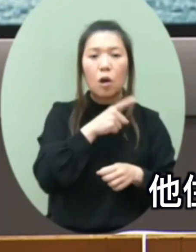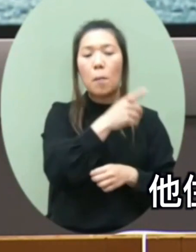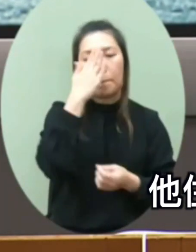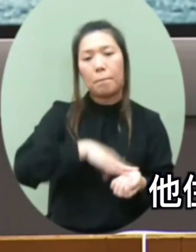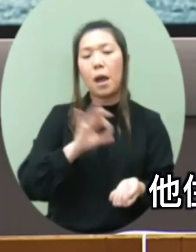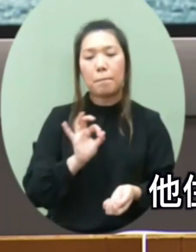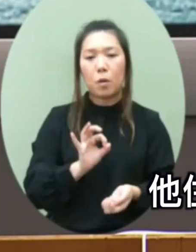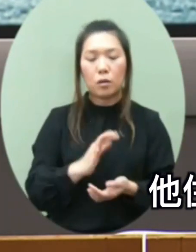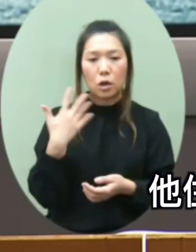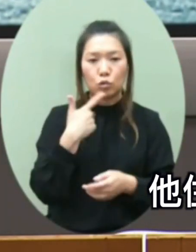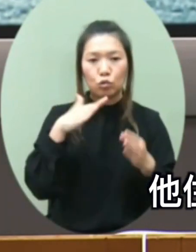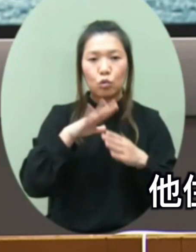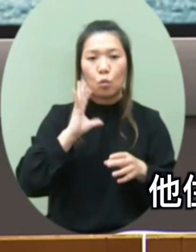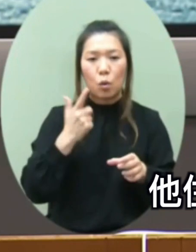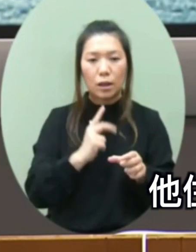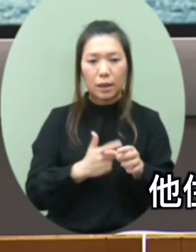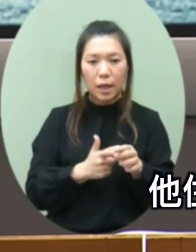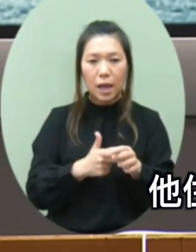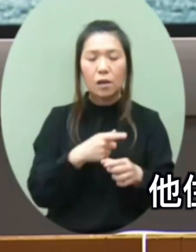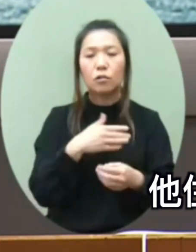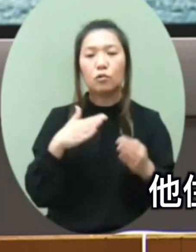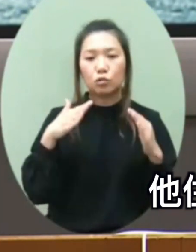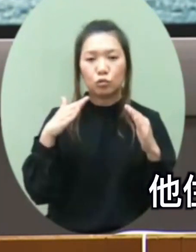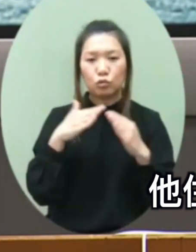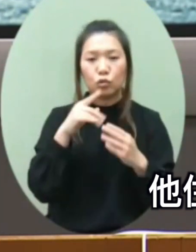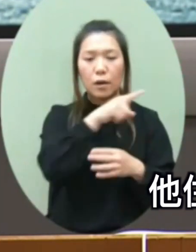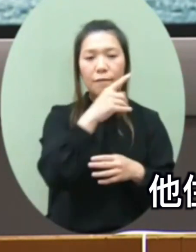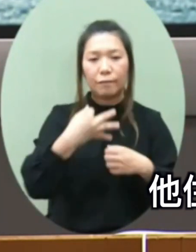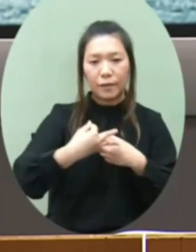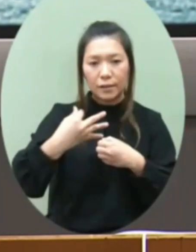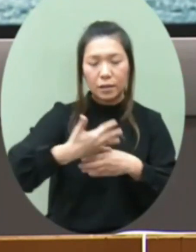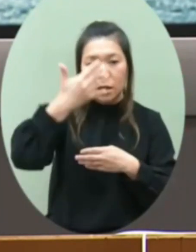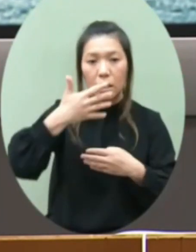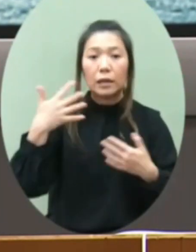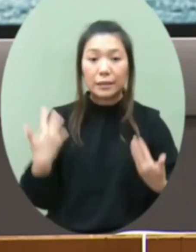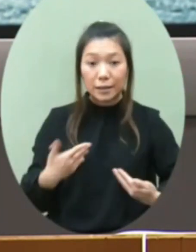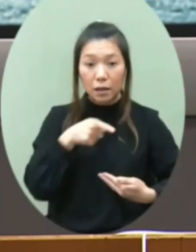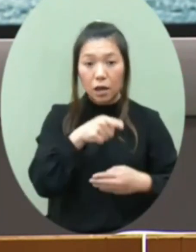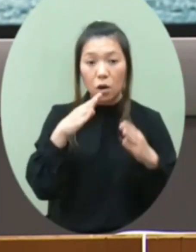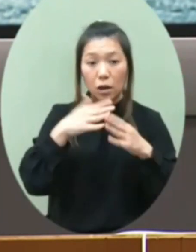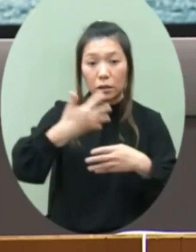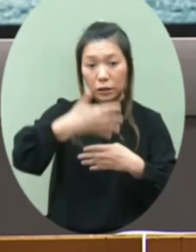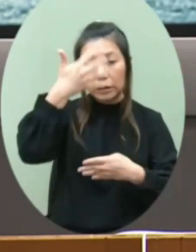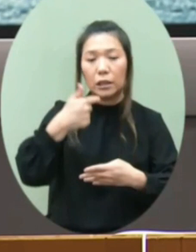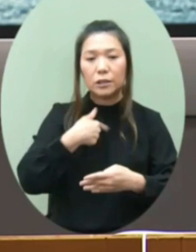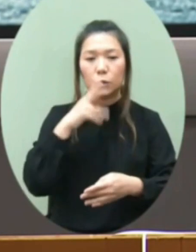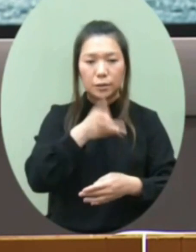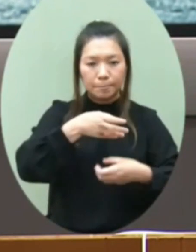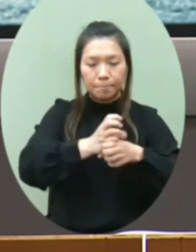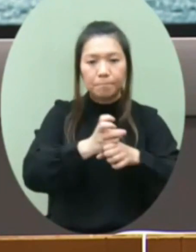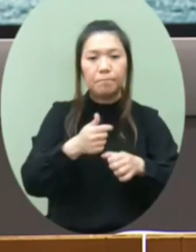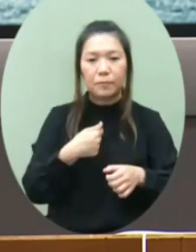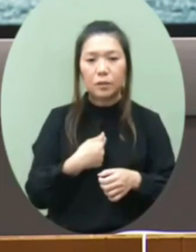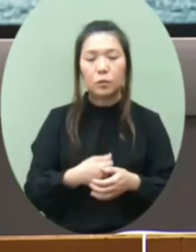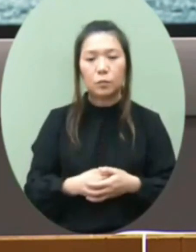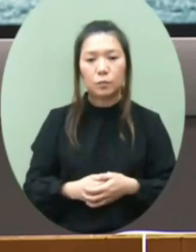住喺黃大仙豐盛街嘅曉輝花園第3座嘅。咁呢個大廈咧都係需要接受呢個強制檢測